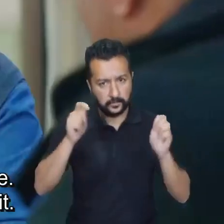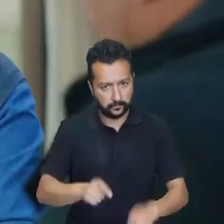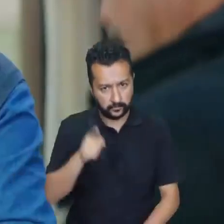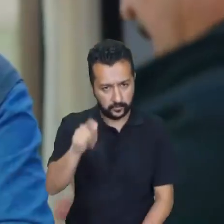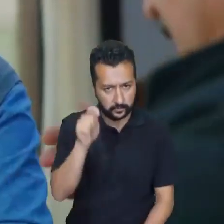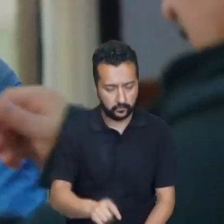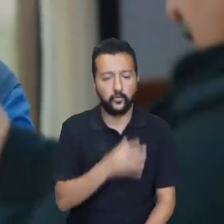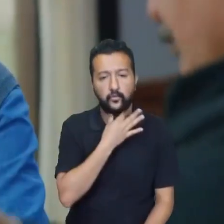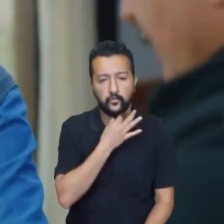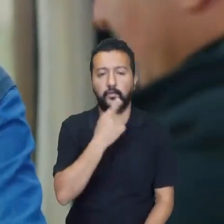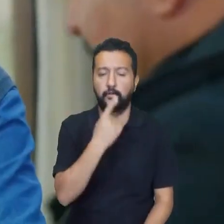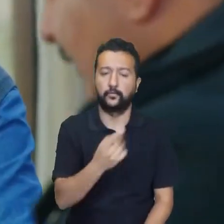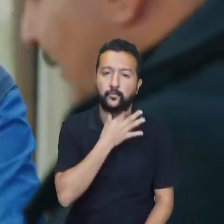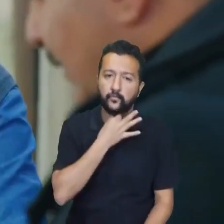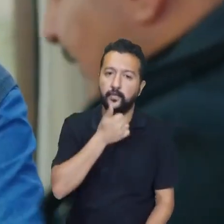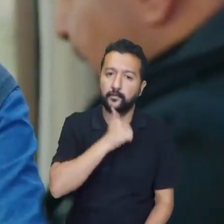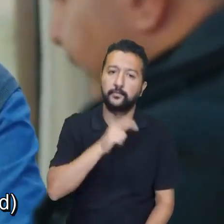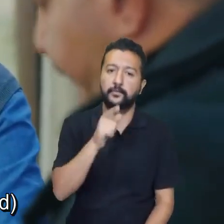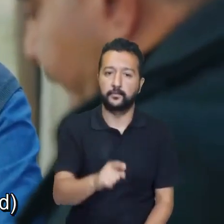açsın ya. Lütfen. Lütfen abi.